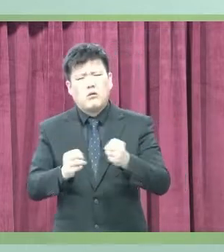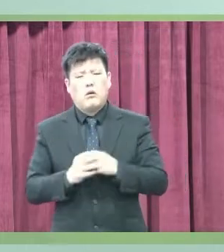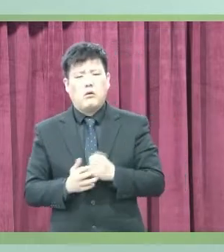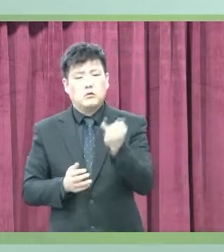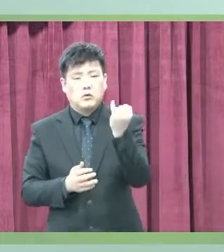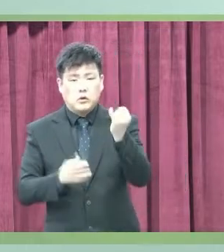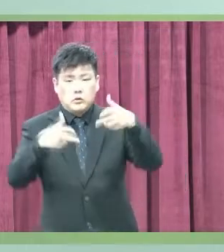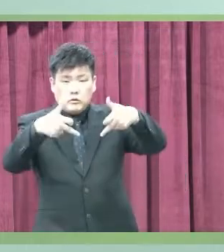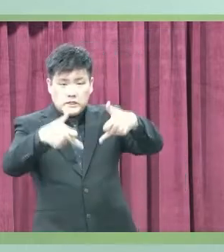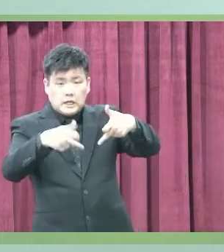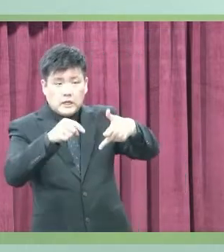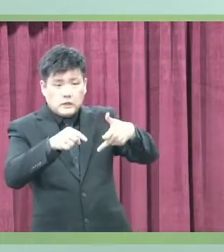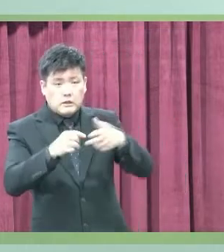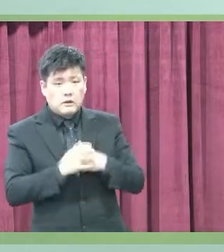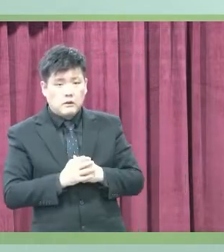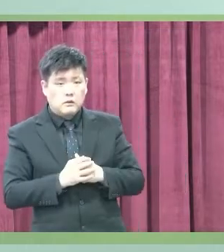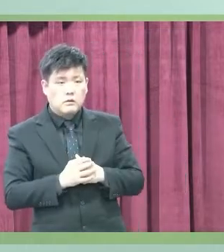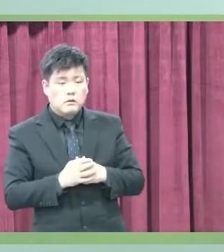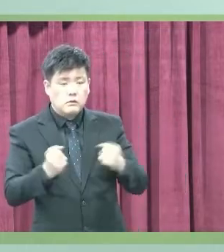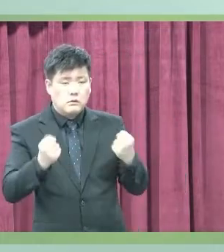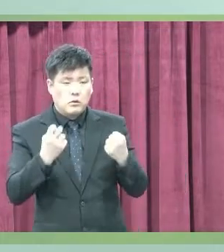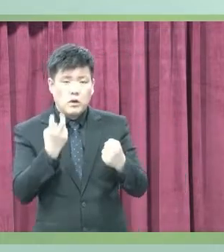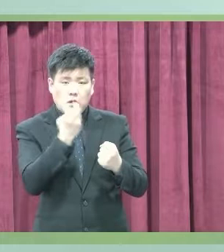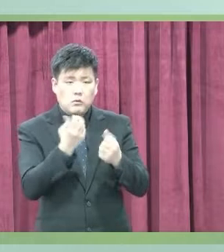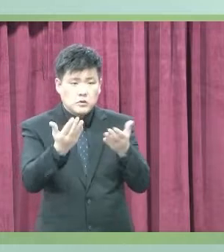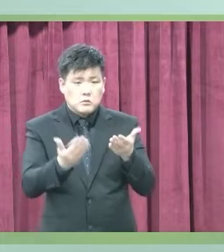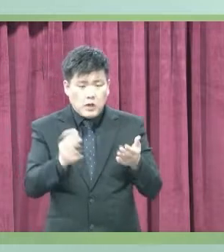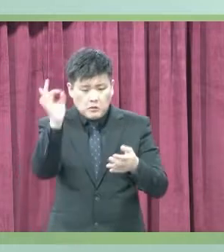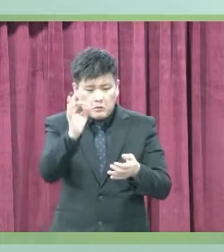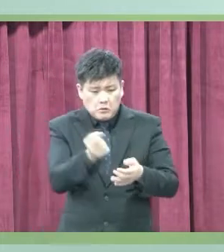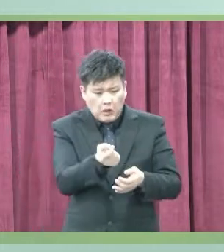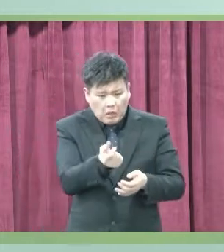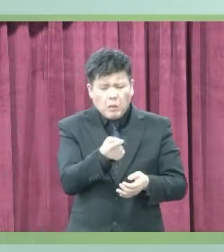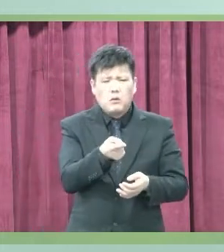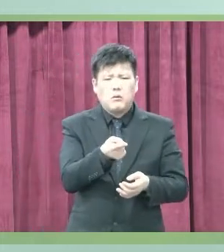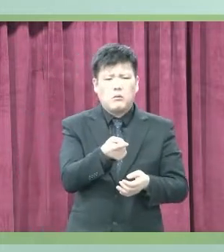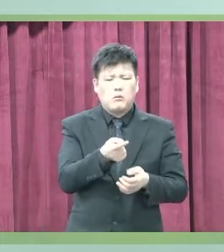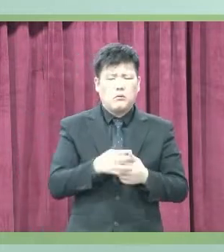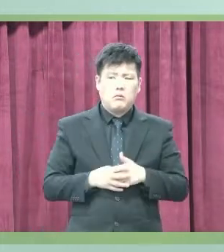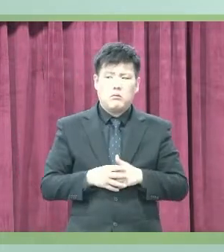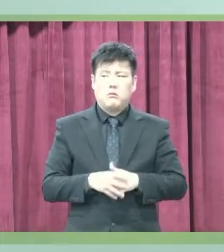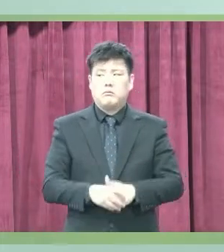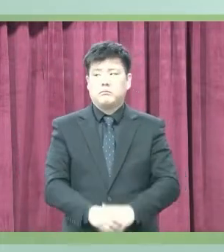장애의 그 저조한 수검률이 그 영향에 미치지 않았나라는 생각을